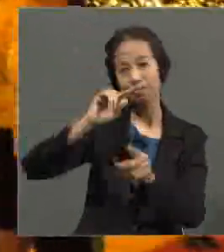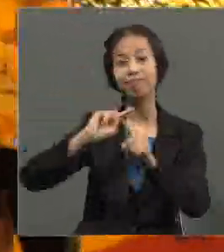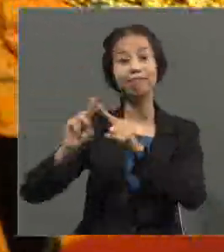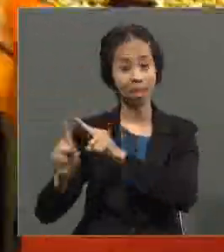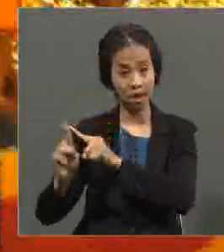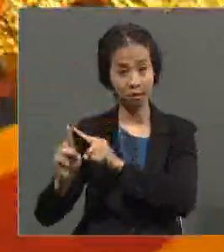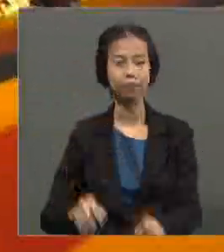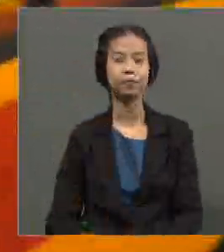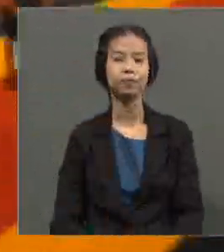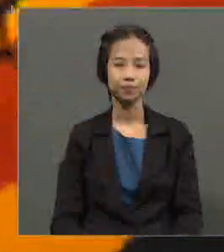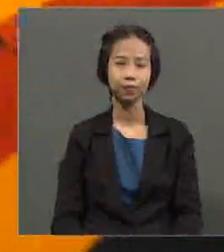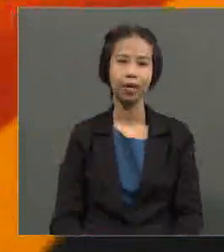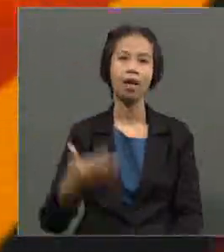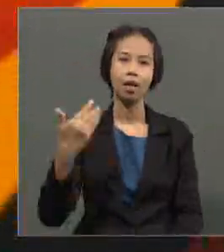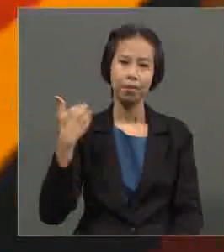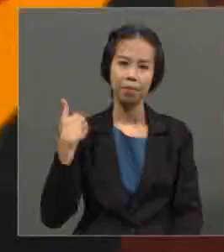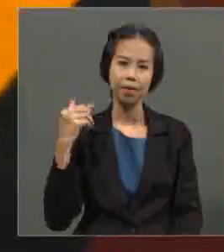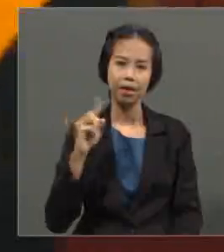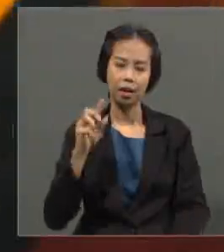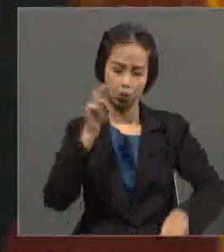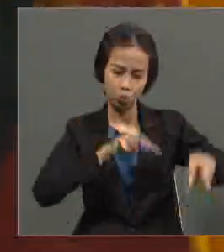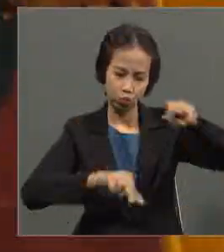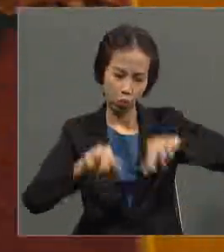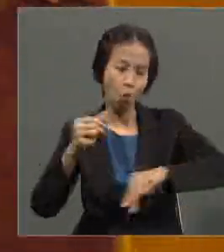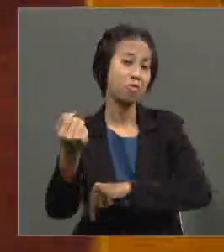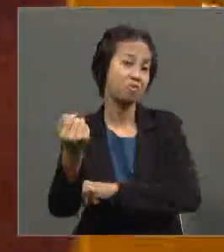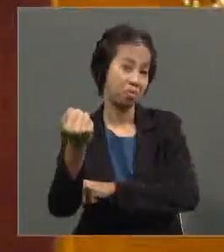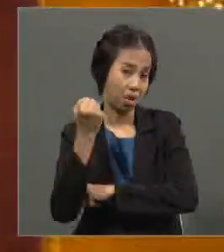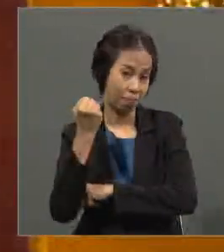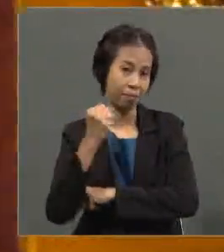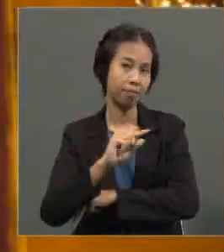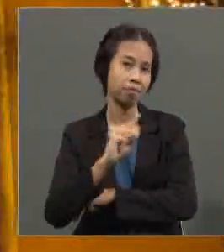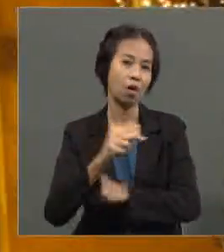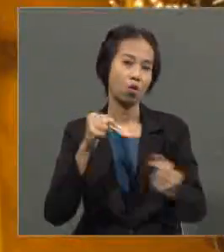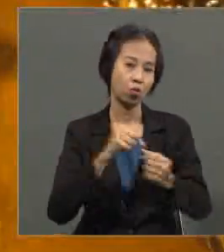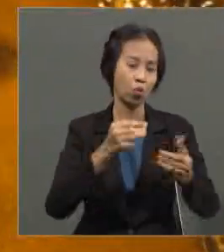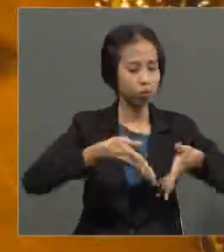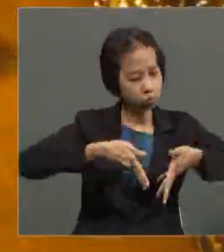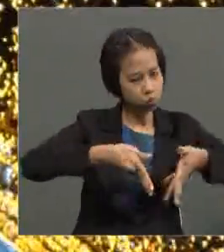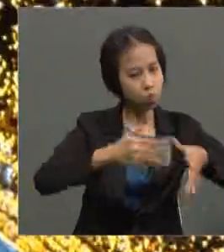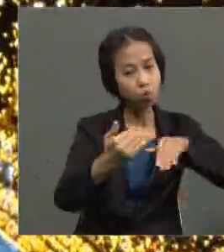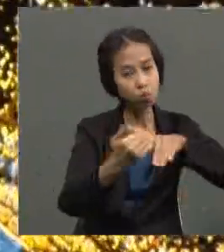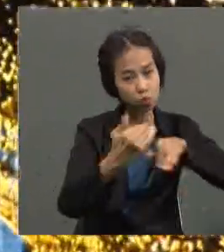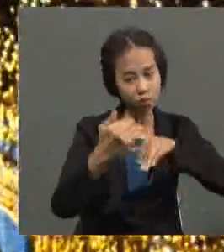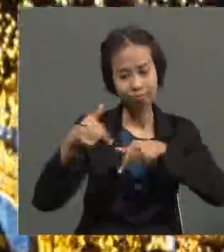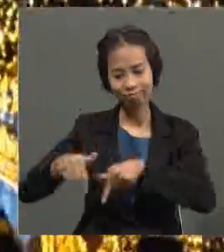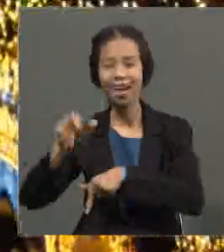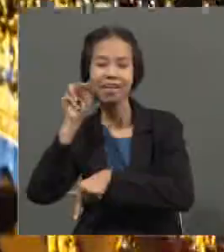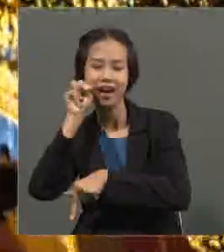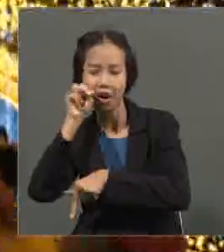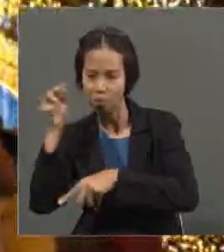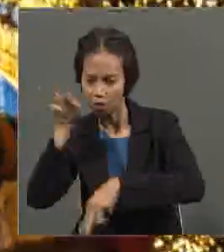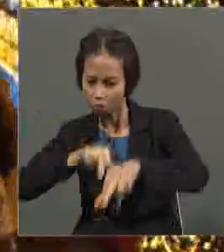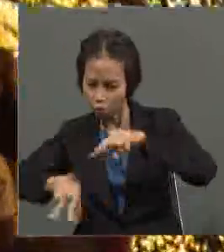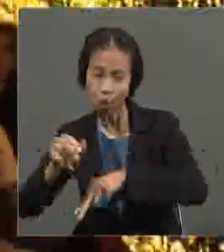ลอยกระทงอีกด้วยครับรวมไปถึงมีการคุมเข้มเรื่องความปลอดภัยทั้งบนบกแล้วก็ในน้ำและภายหลังจากการจัดงานครับทาง